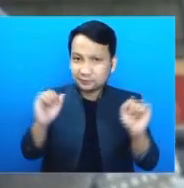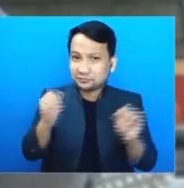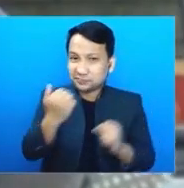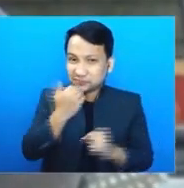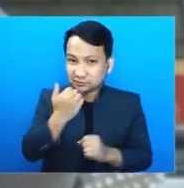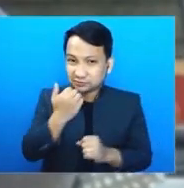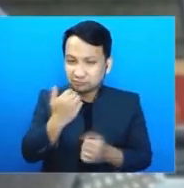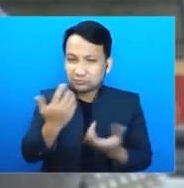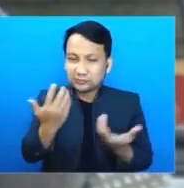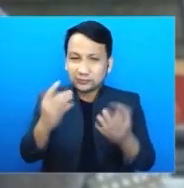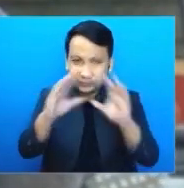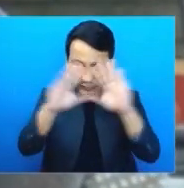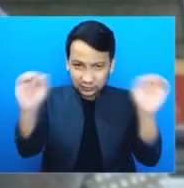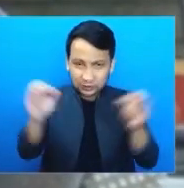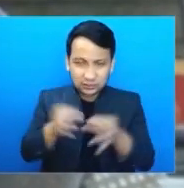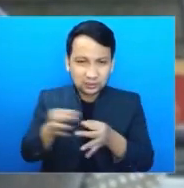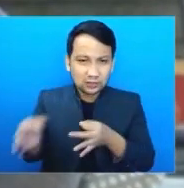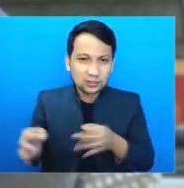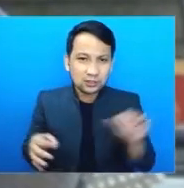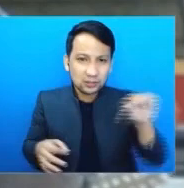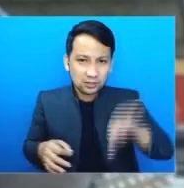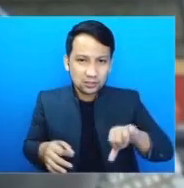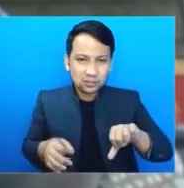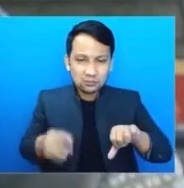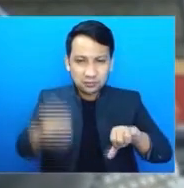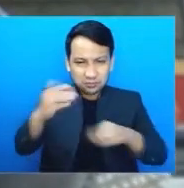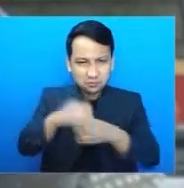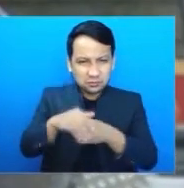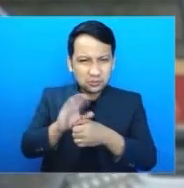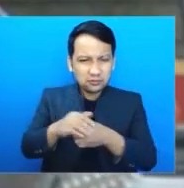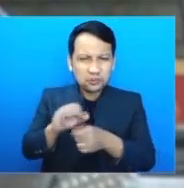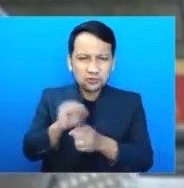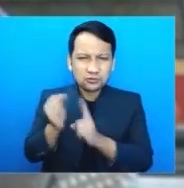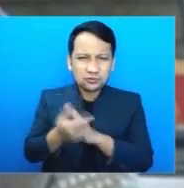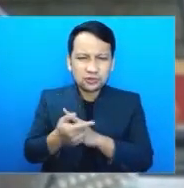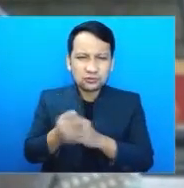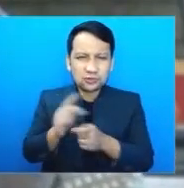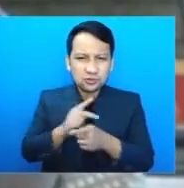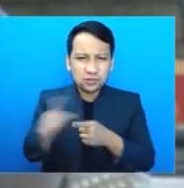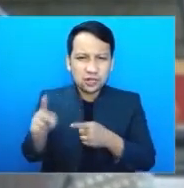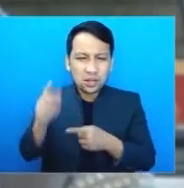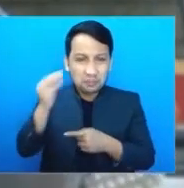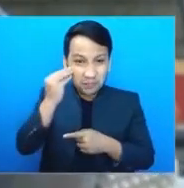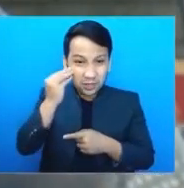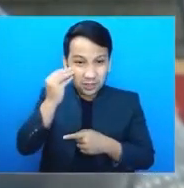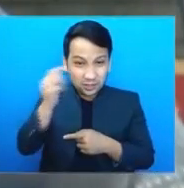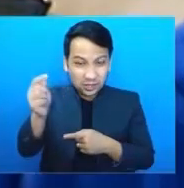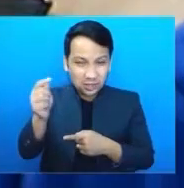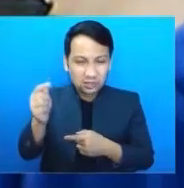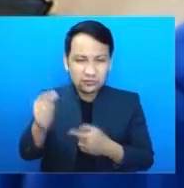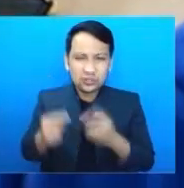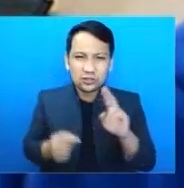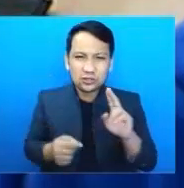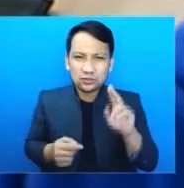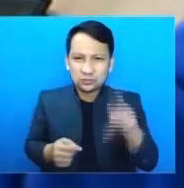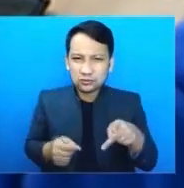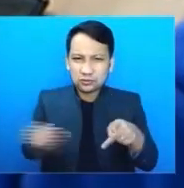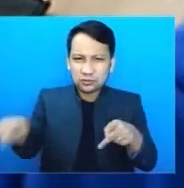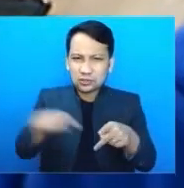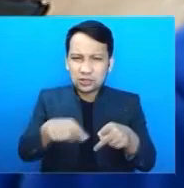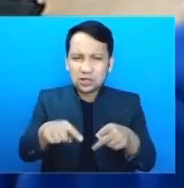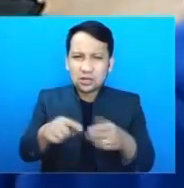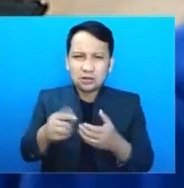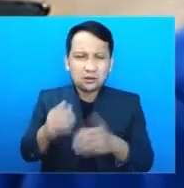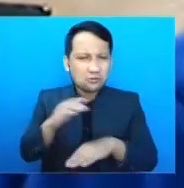the extent nung natalo si Trump. Para sa sociologist na si Professor Michael Tan ng University of the Philippines, nakaaalarma